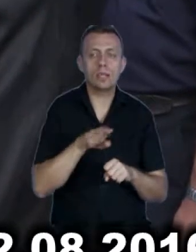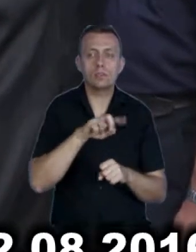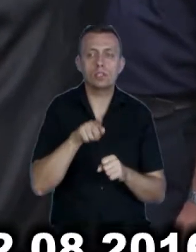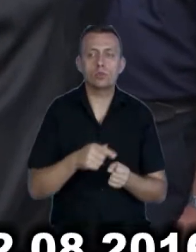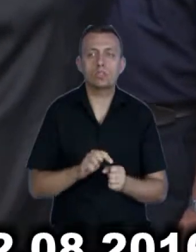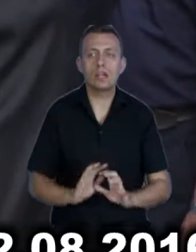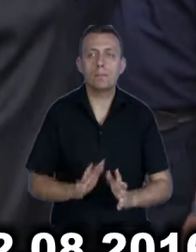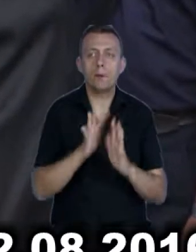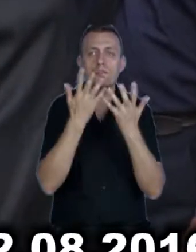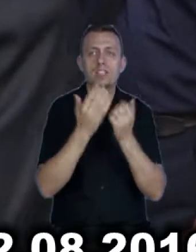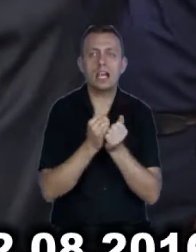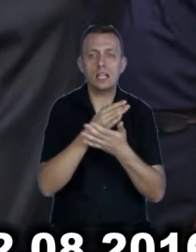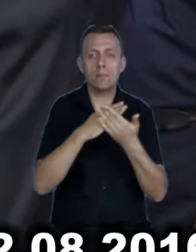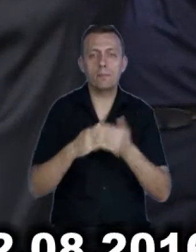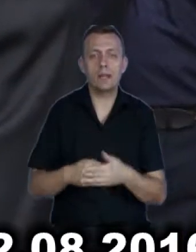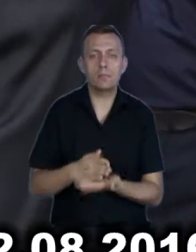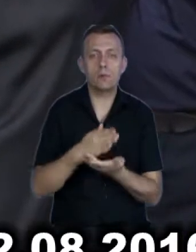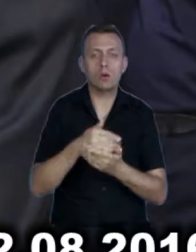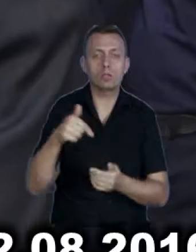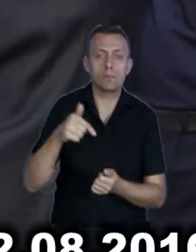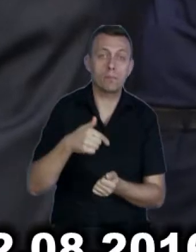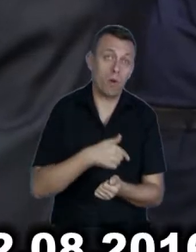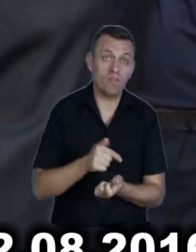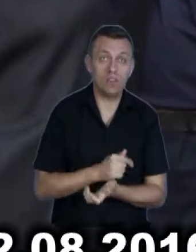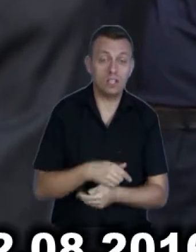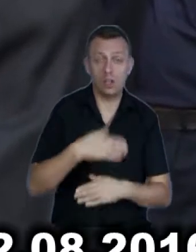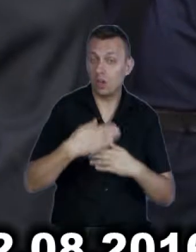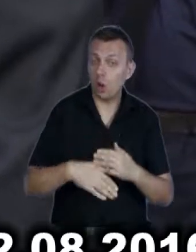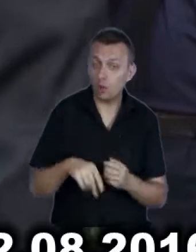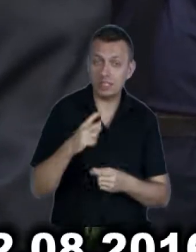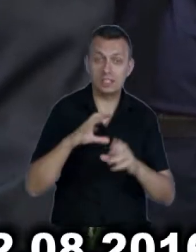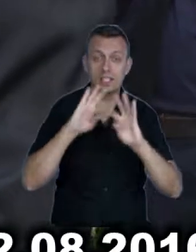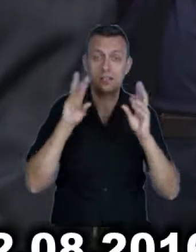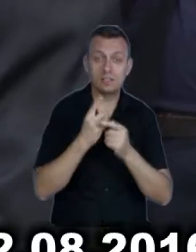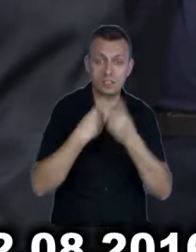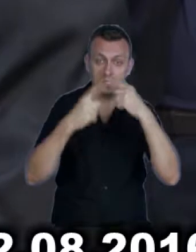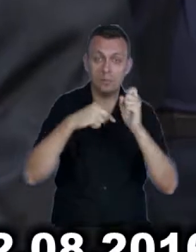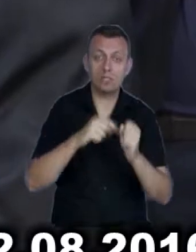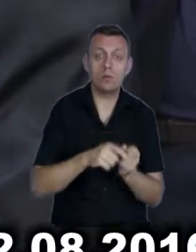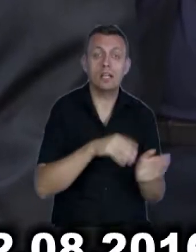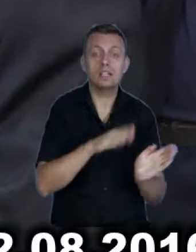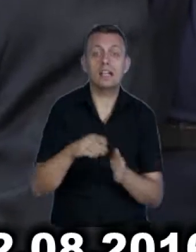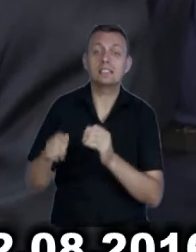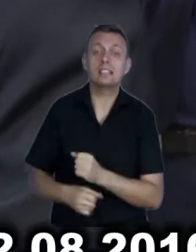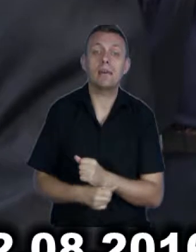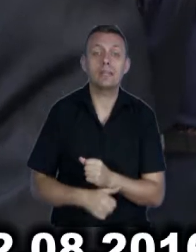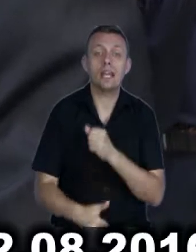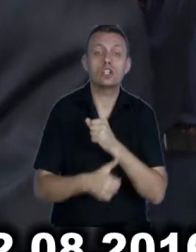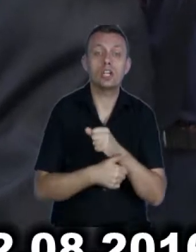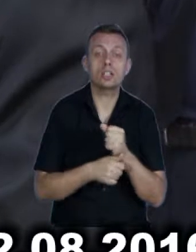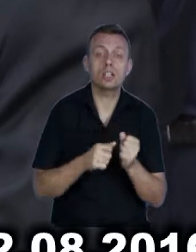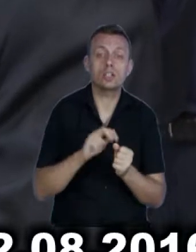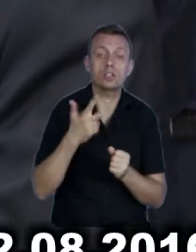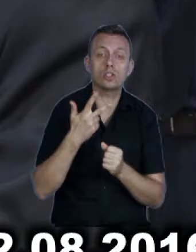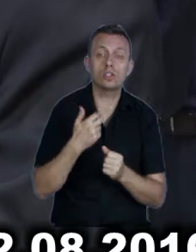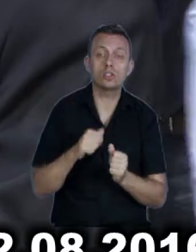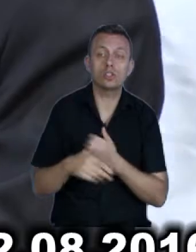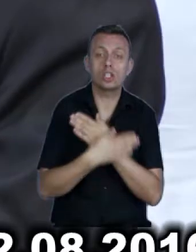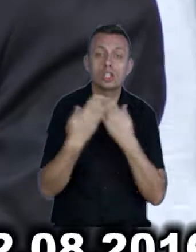dniach. Tymczasem oni bronili się przez kolejne mordercze 63 dni. 2